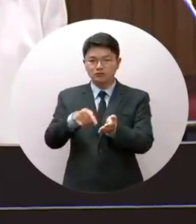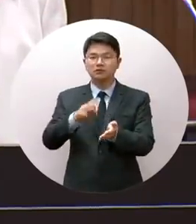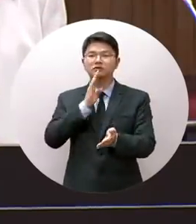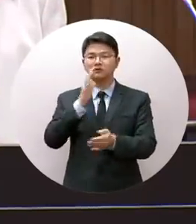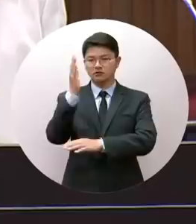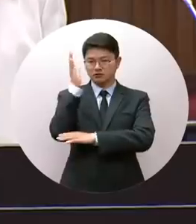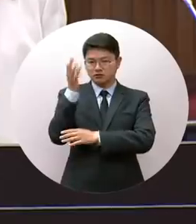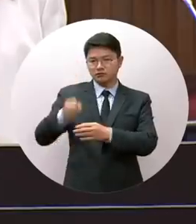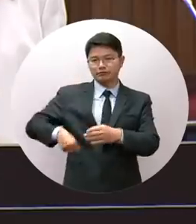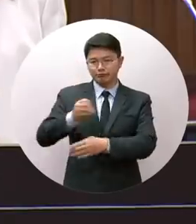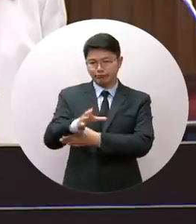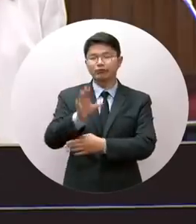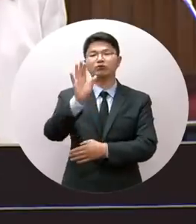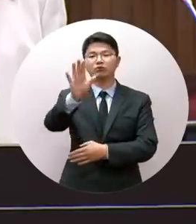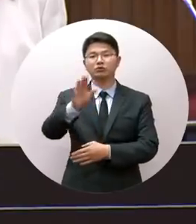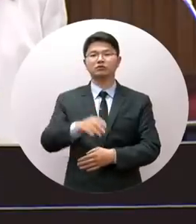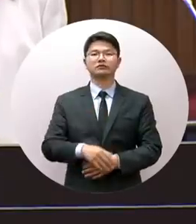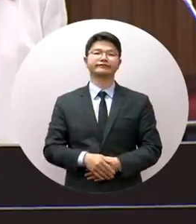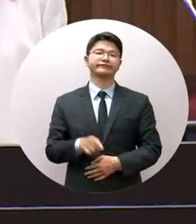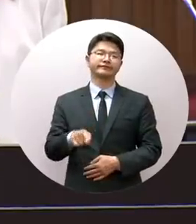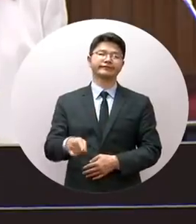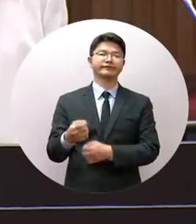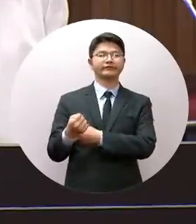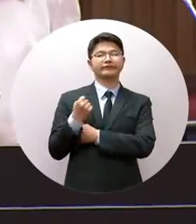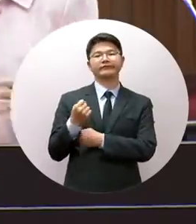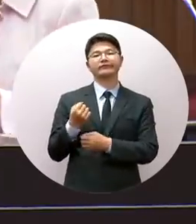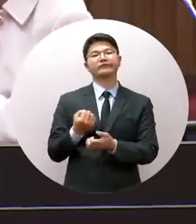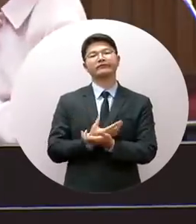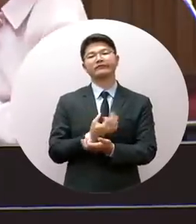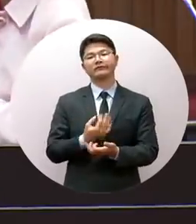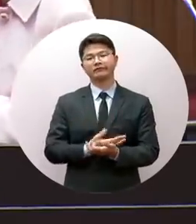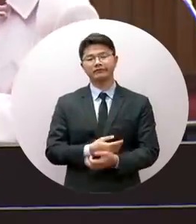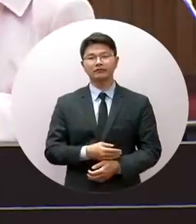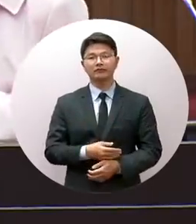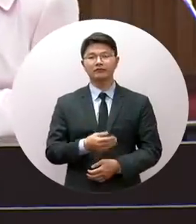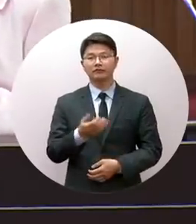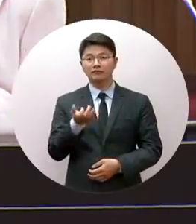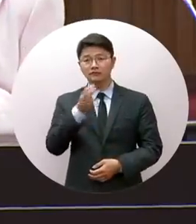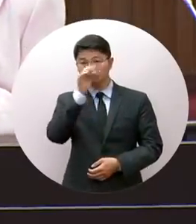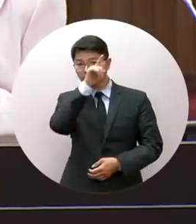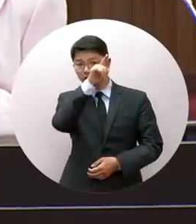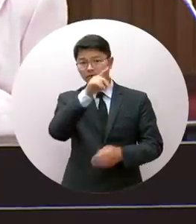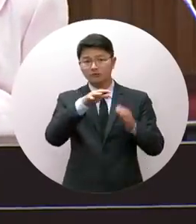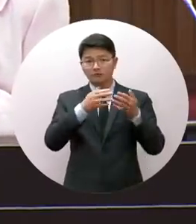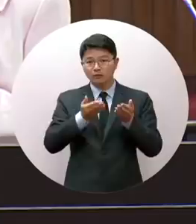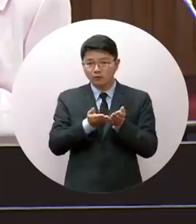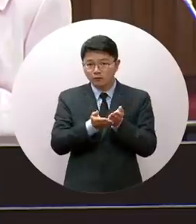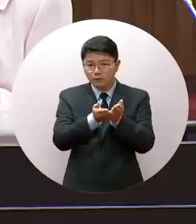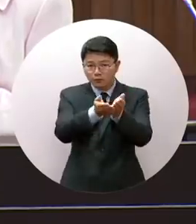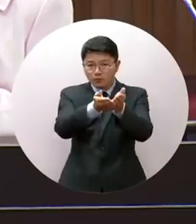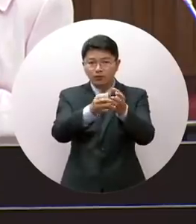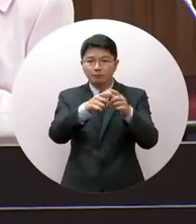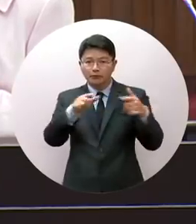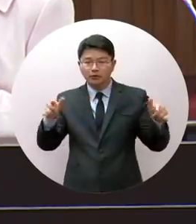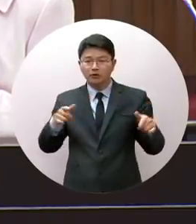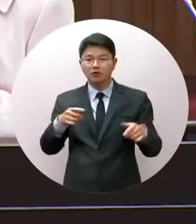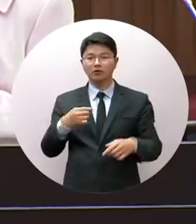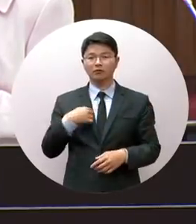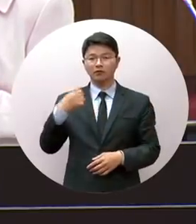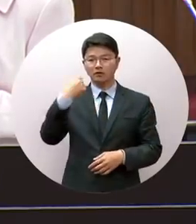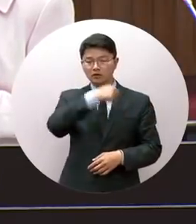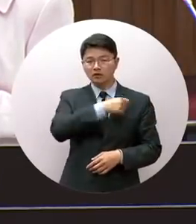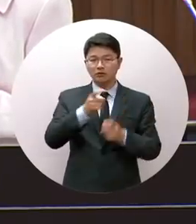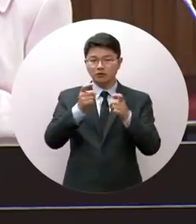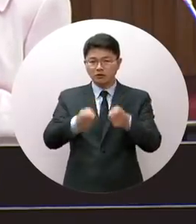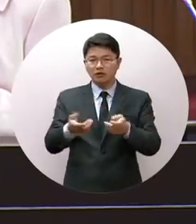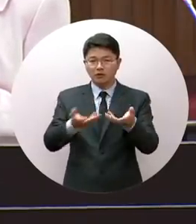多，但是实在不长进，这么多的船，我们台湾港务公司